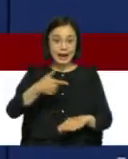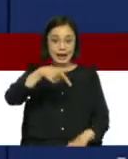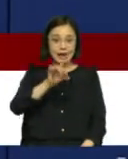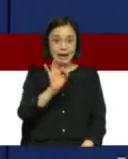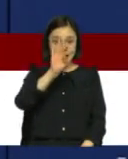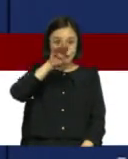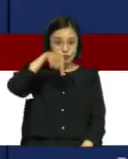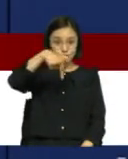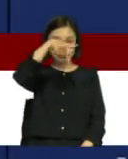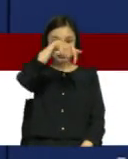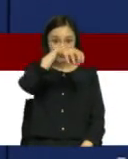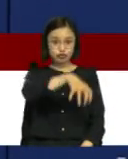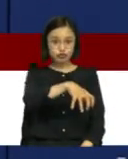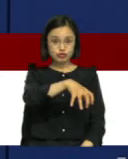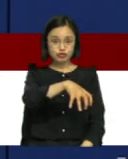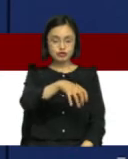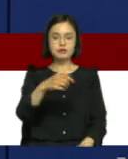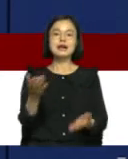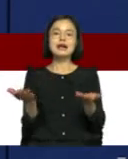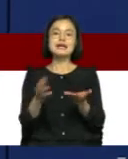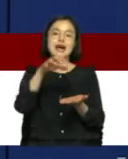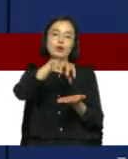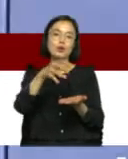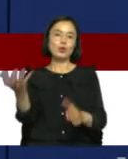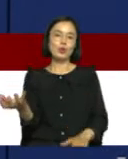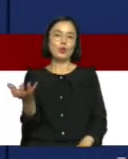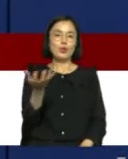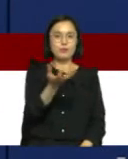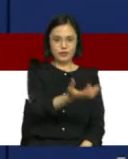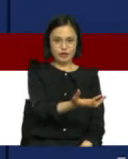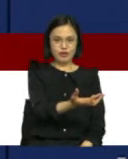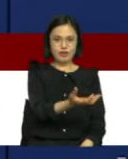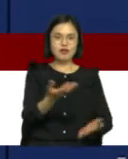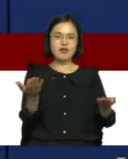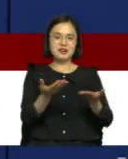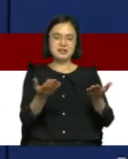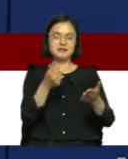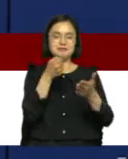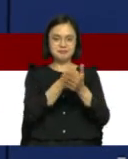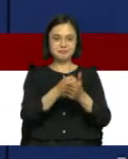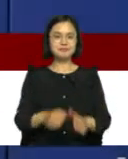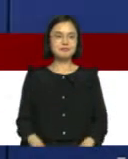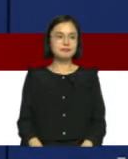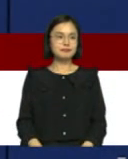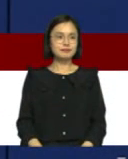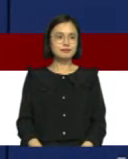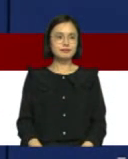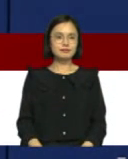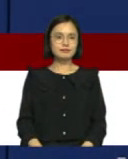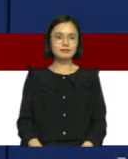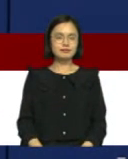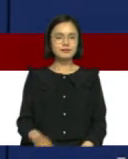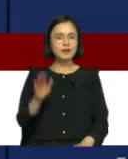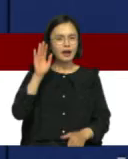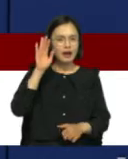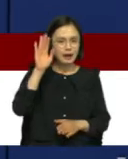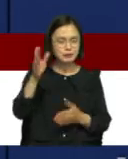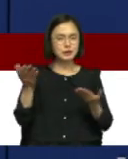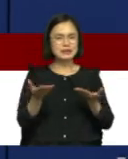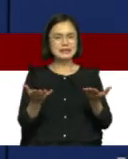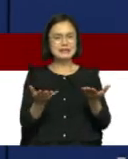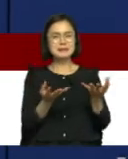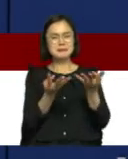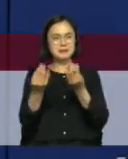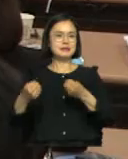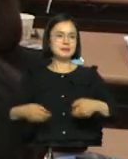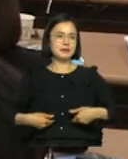멉니다 선거기간 동안 만난 수많은 시민들 국민들이 처한 삶의 현장은 수열 하고 절